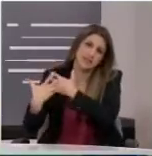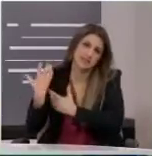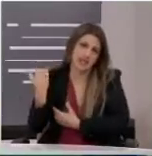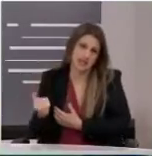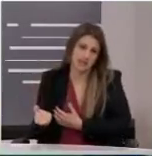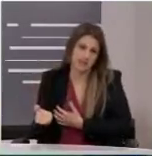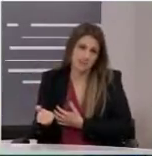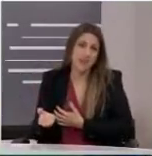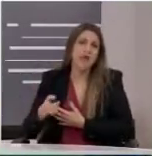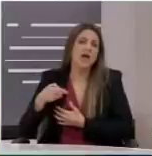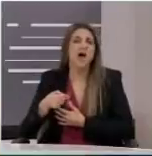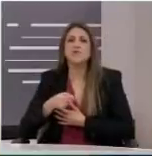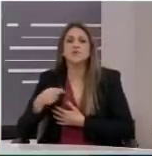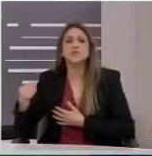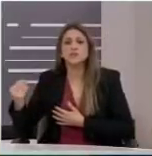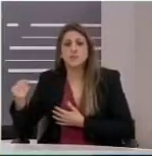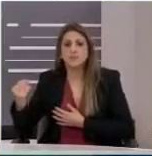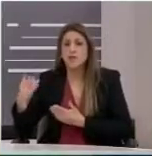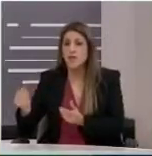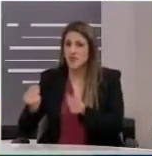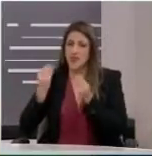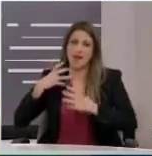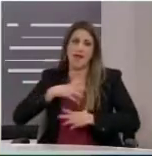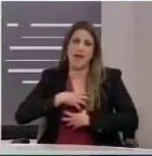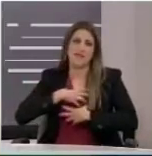ορθώς εγκυμονούν ανησυχίες.